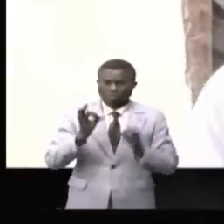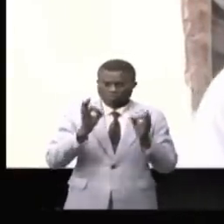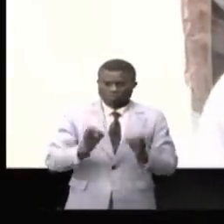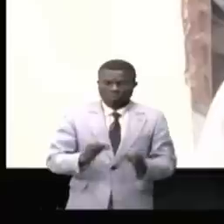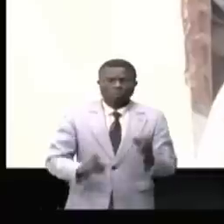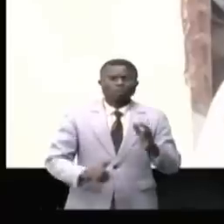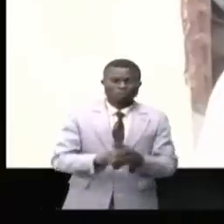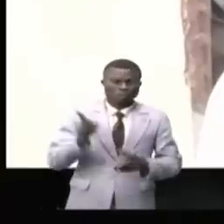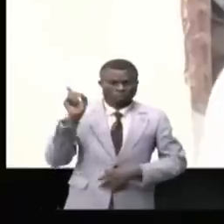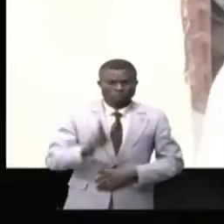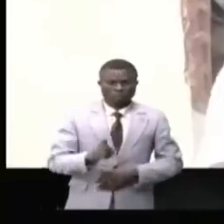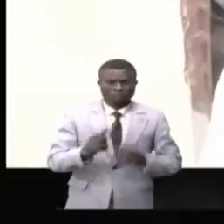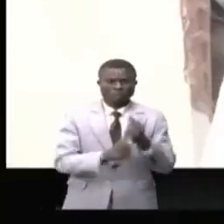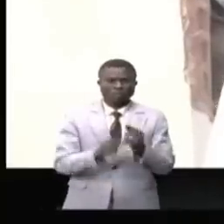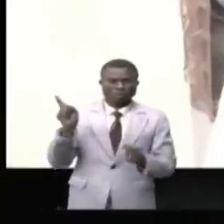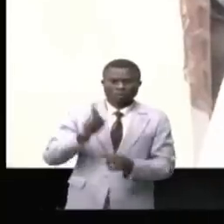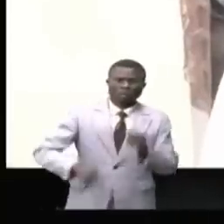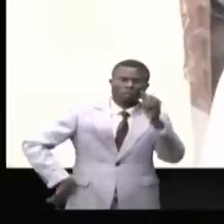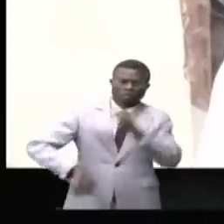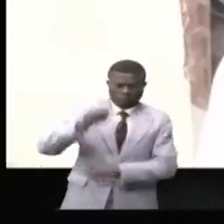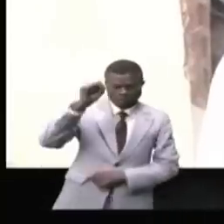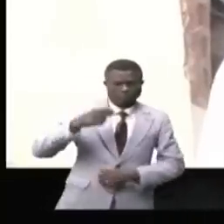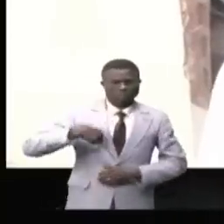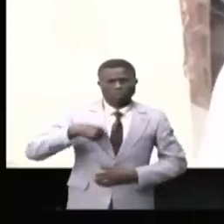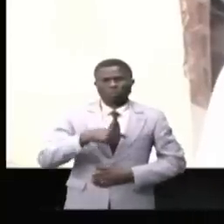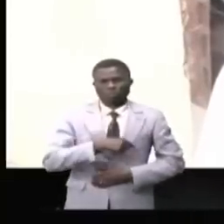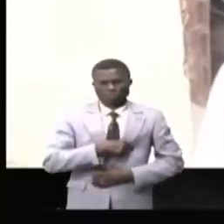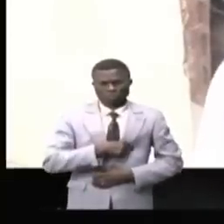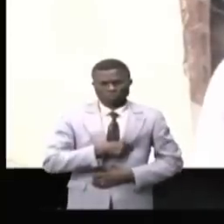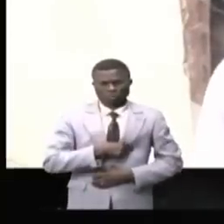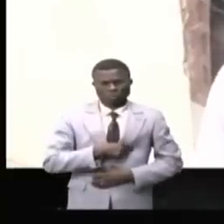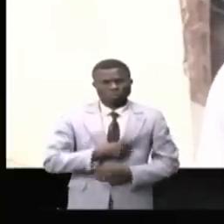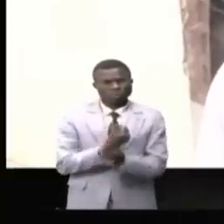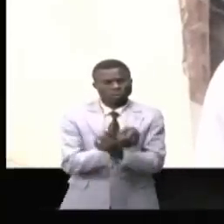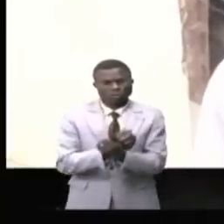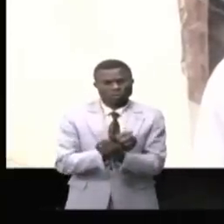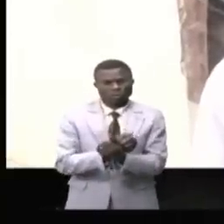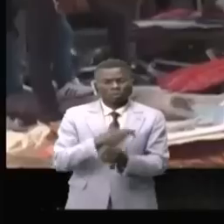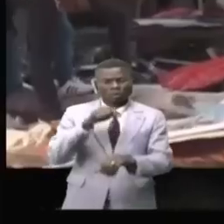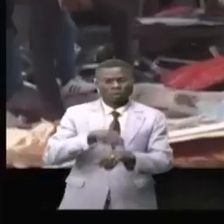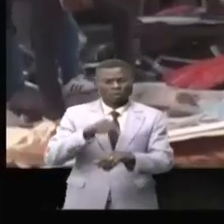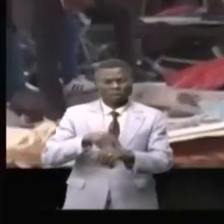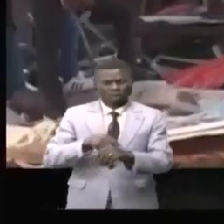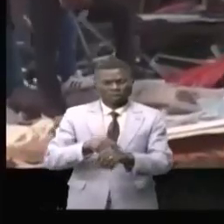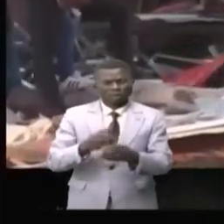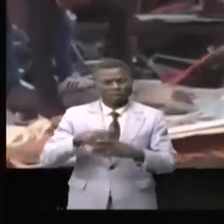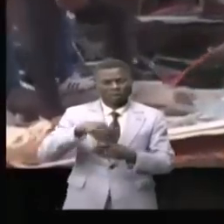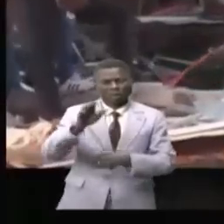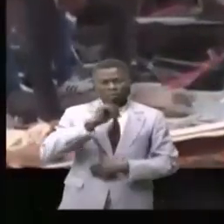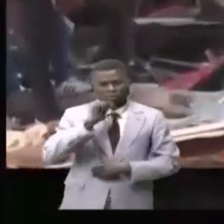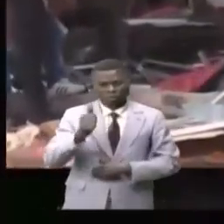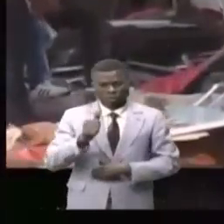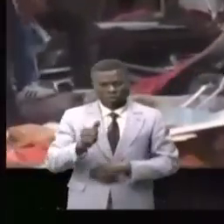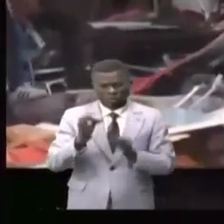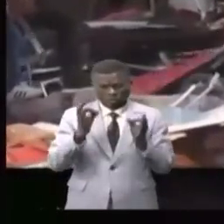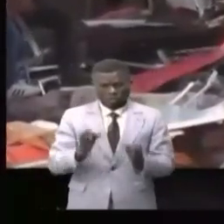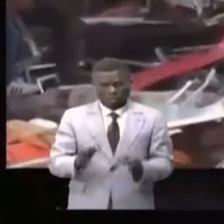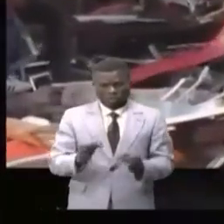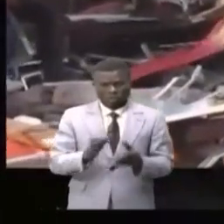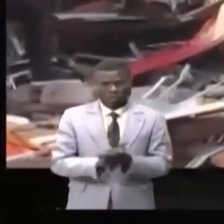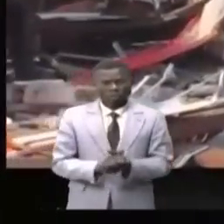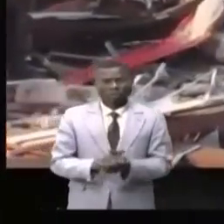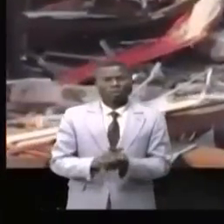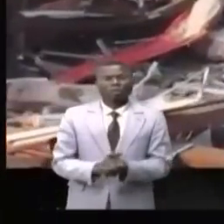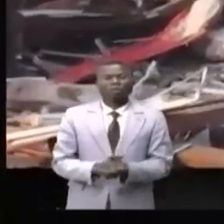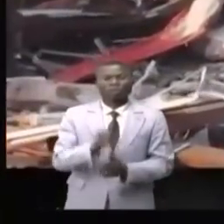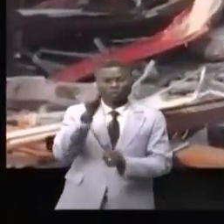que leur cahier de décharge n'a pas été respecté par leur partenaire. Qu'on peut encore rester, mais à chaque fin